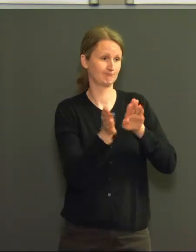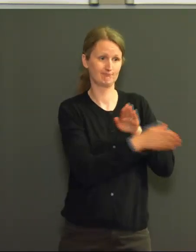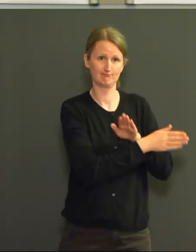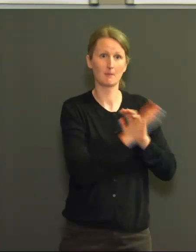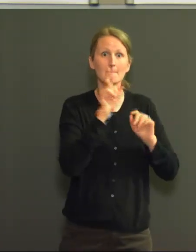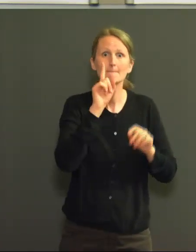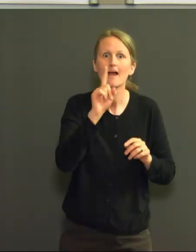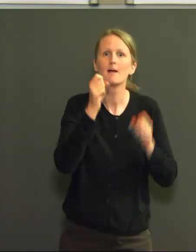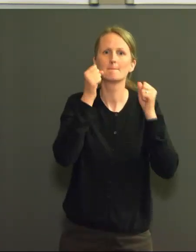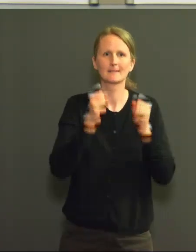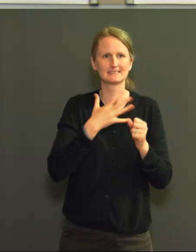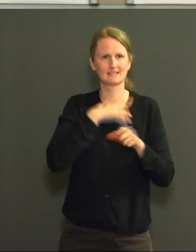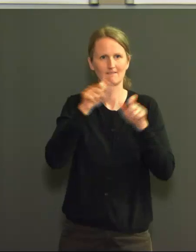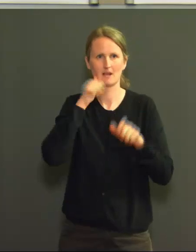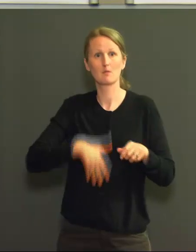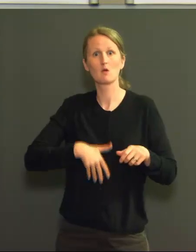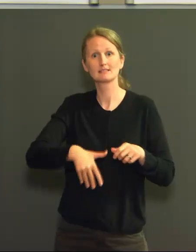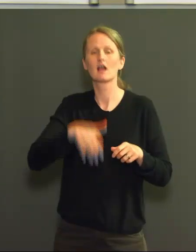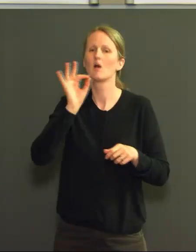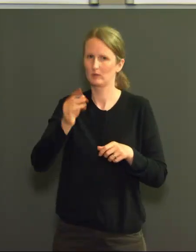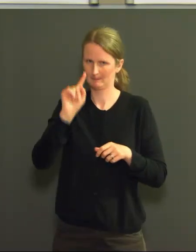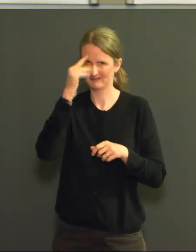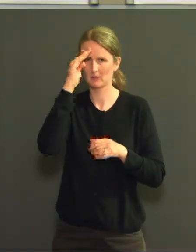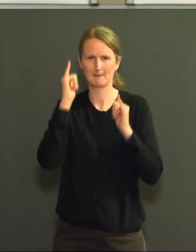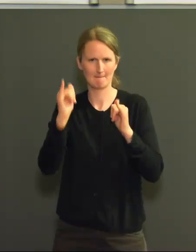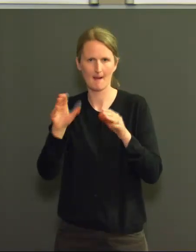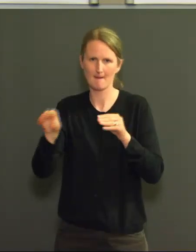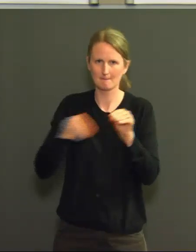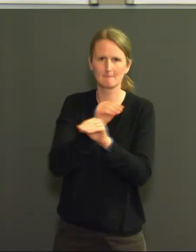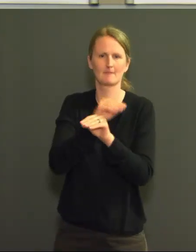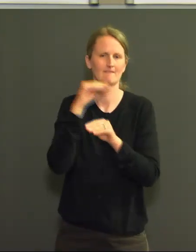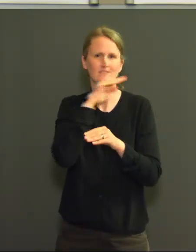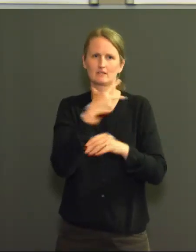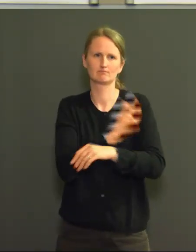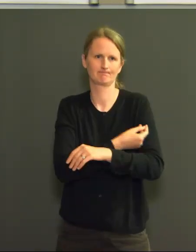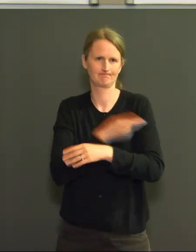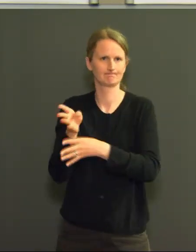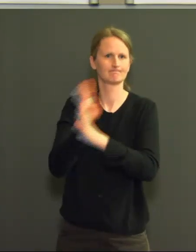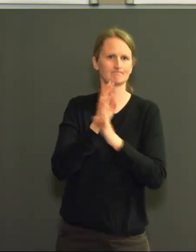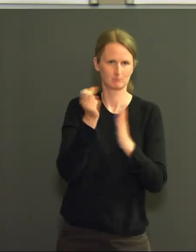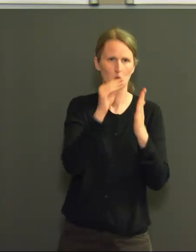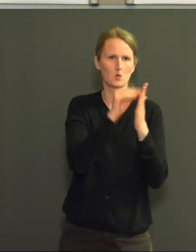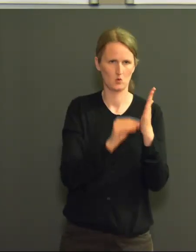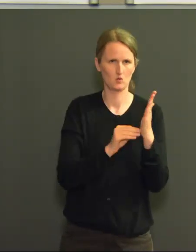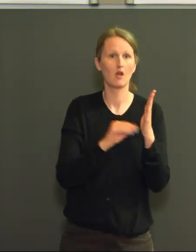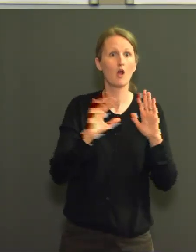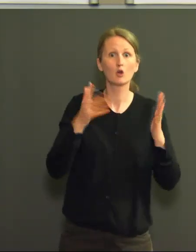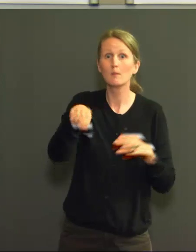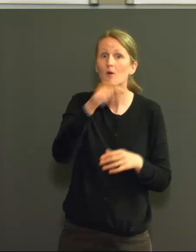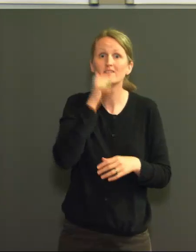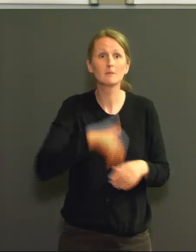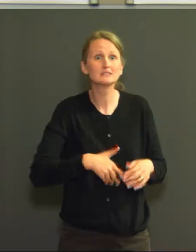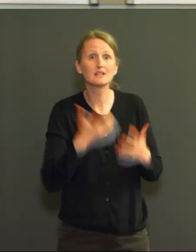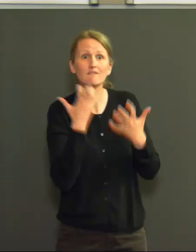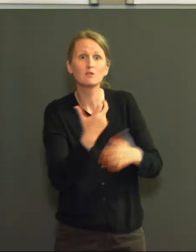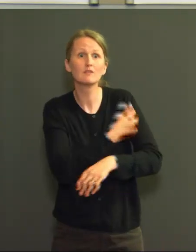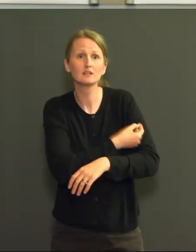pour cela, il suffit qu'elles contactent leur médecin généraliste pour être invitées très rapidement.